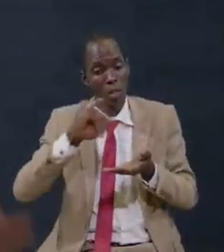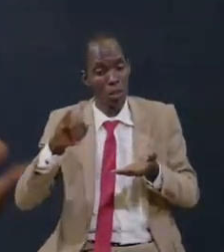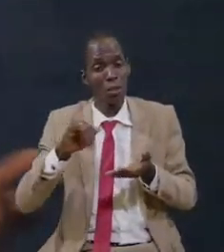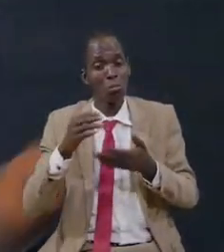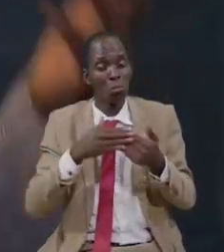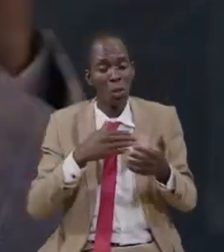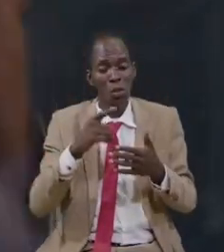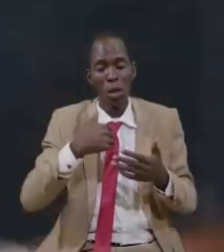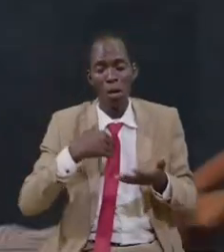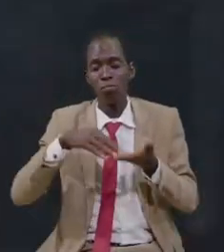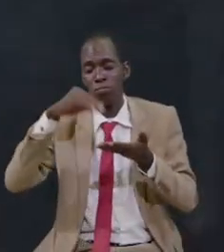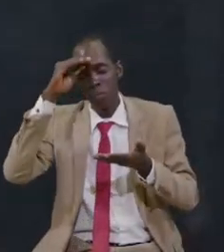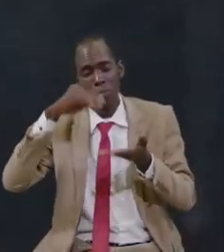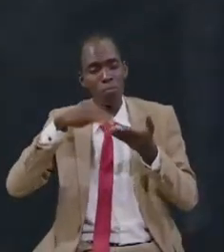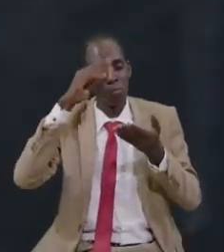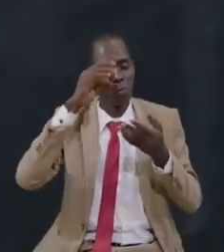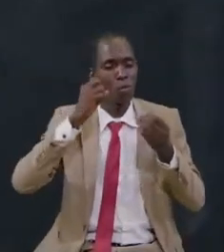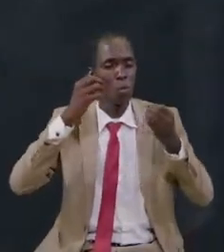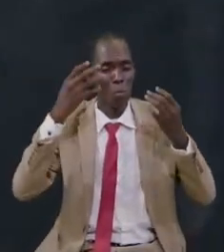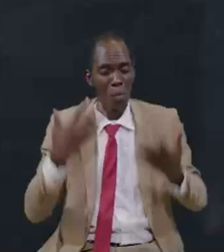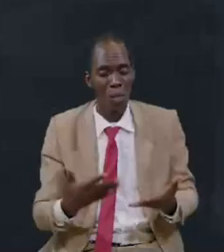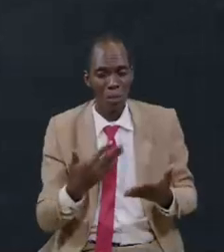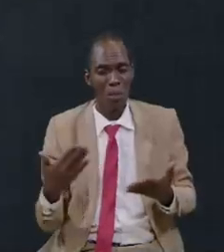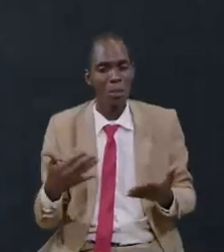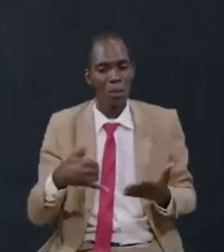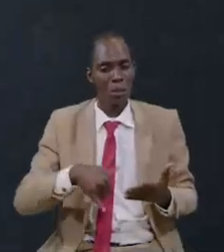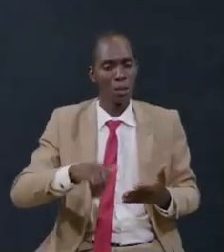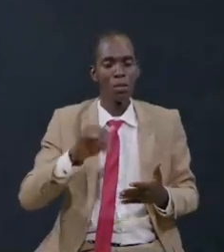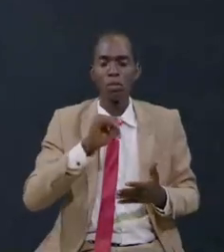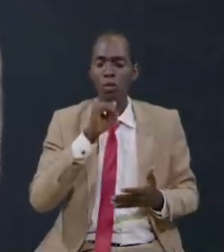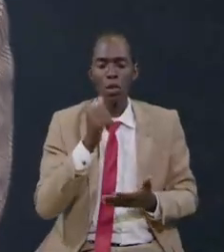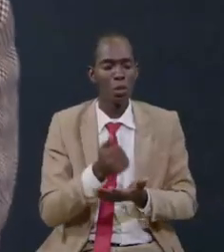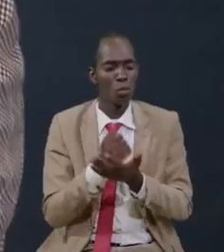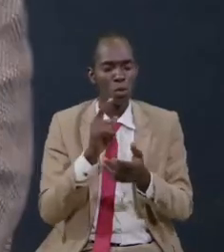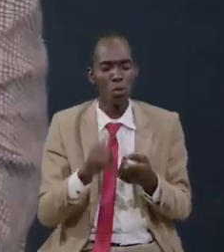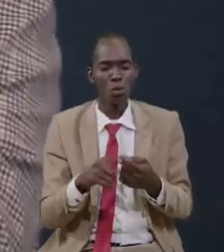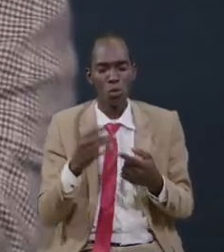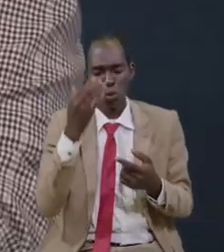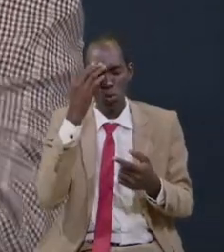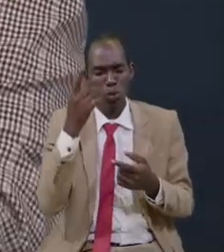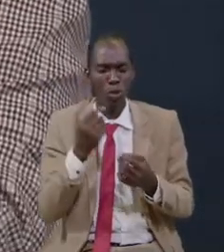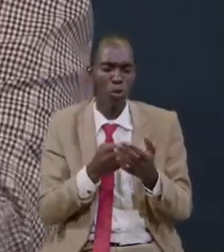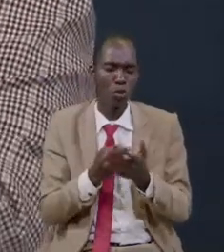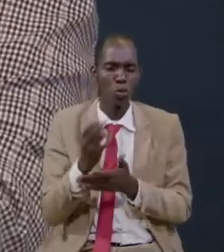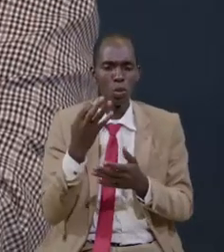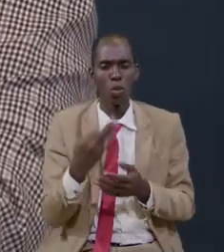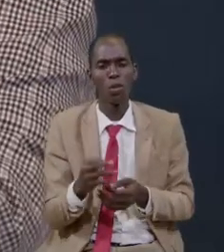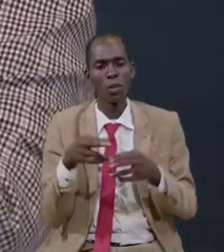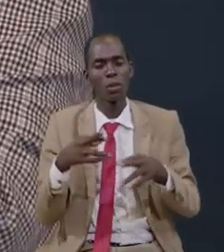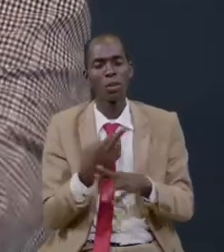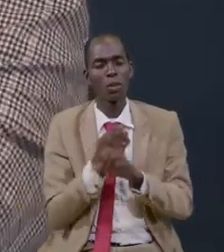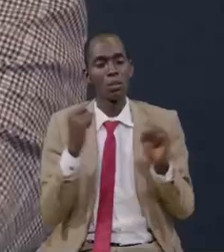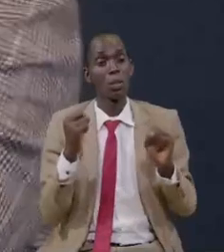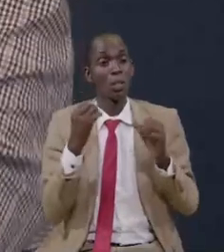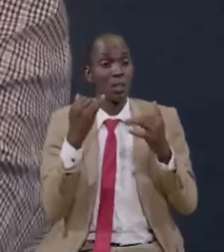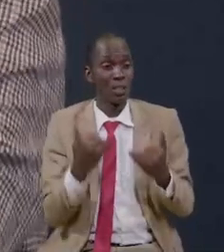ne t'amène pas à la connaissance de la vérité, de la rédemption. Mais entendant parlant de Christ, maintenant tu